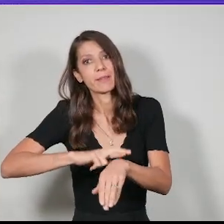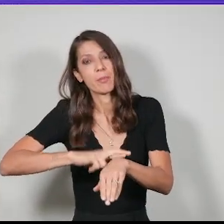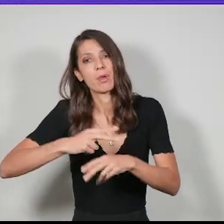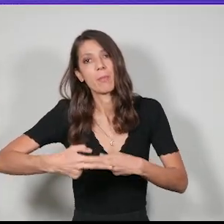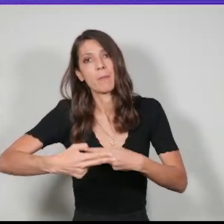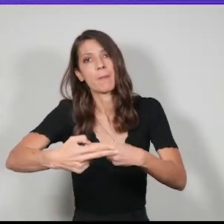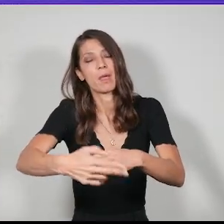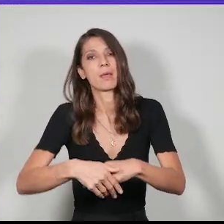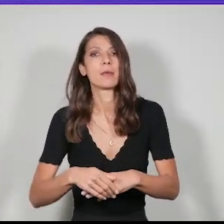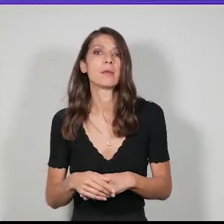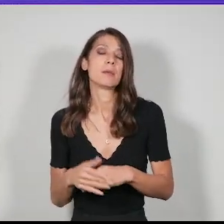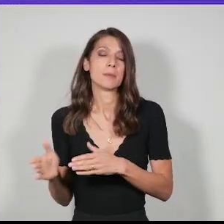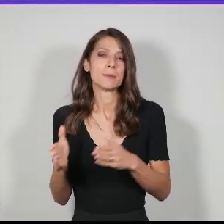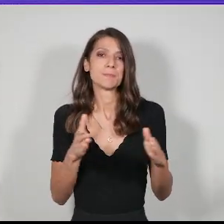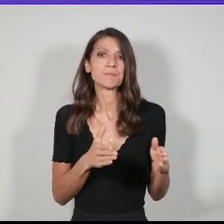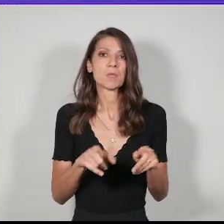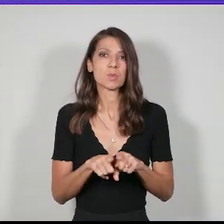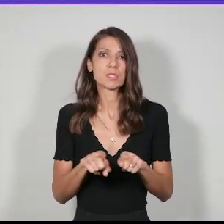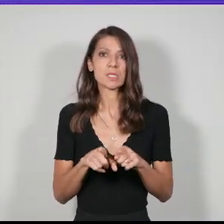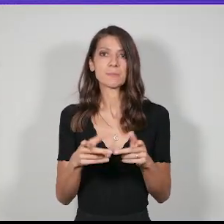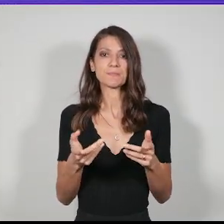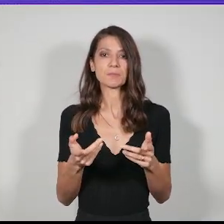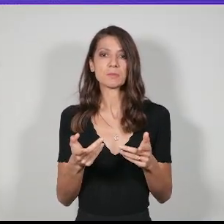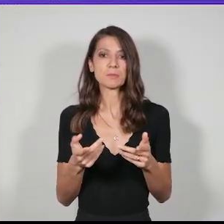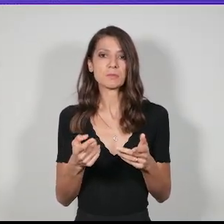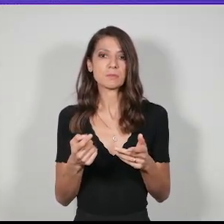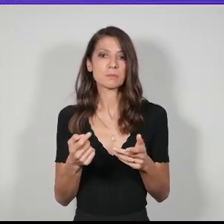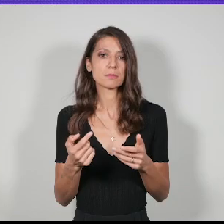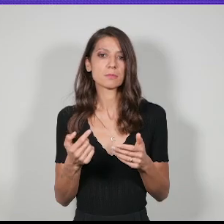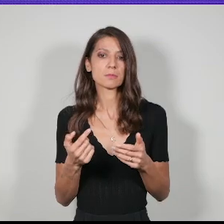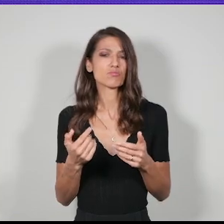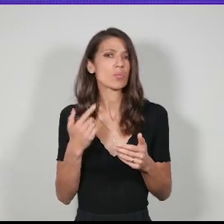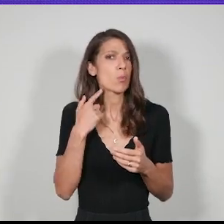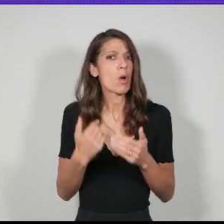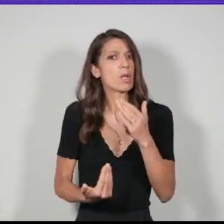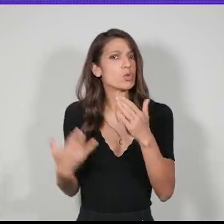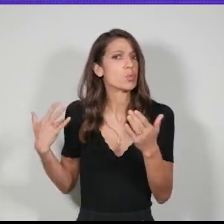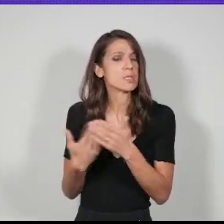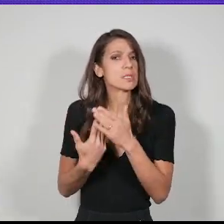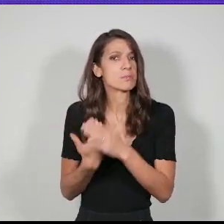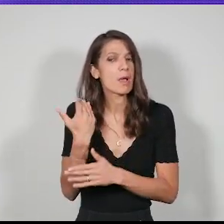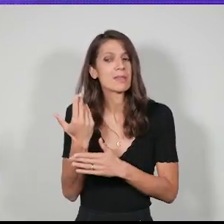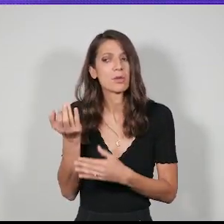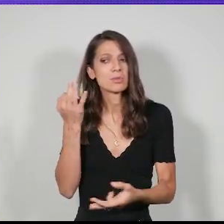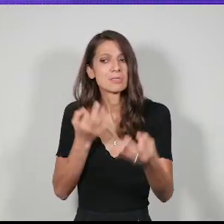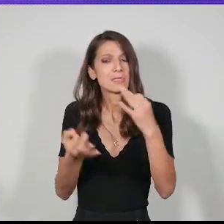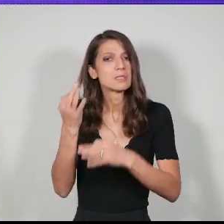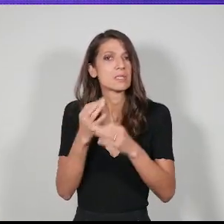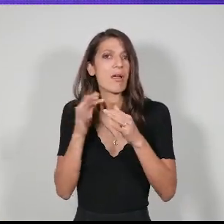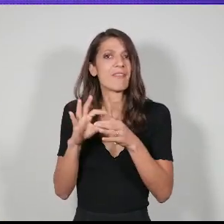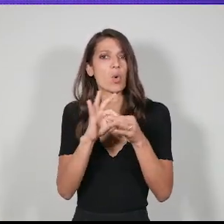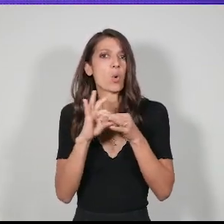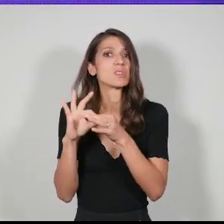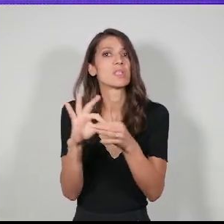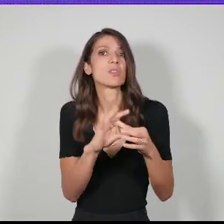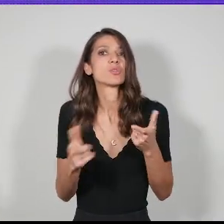fondamental dans le cadre du case. Ensuite, ça vient aussi réinterroger ce que moi, je crois entendre ce matin de manière différente sur la coordination. De quelle